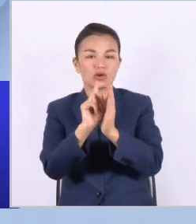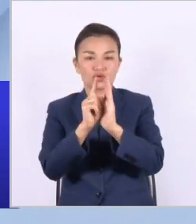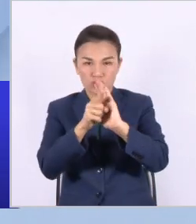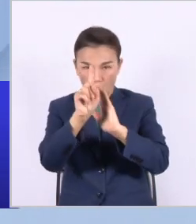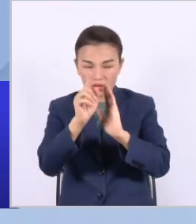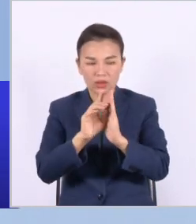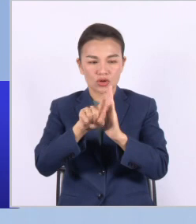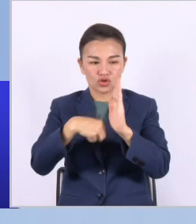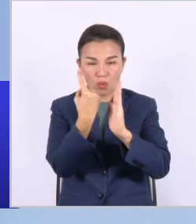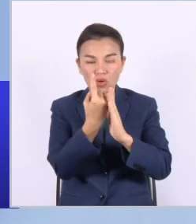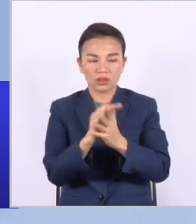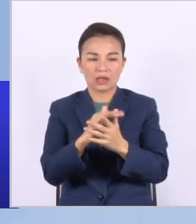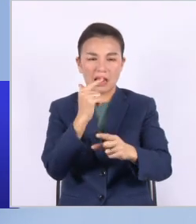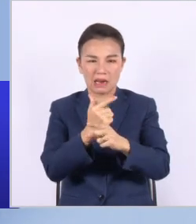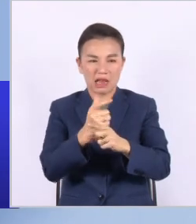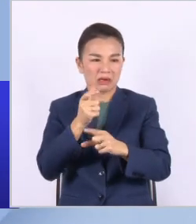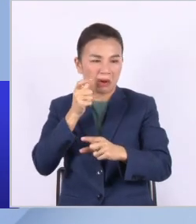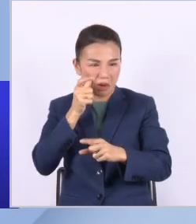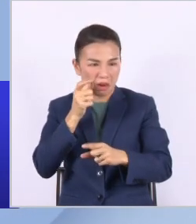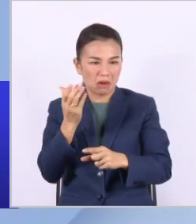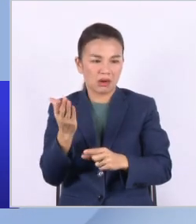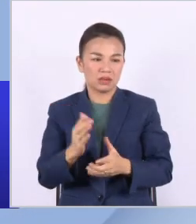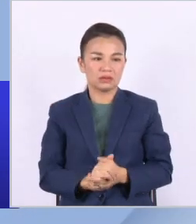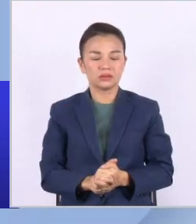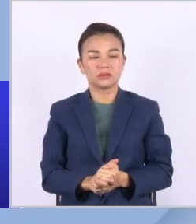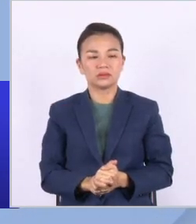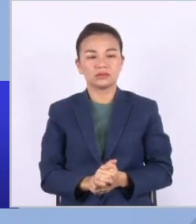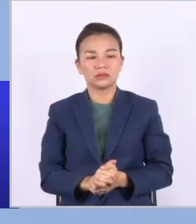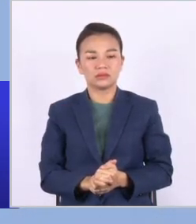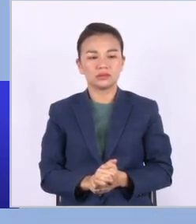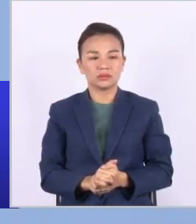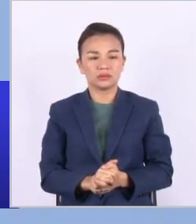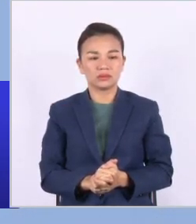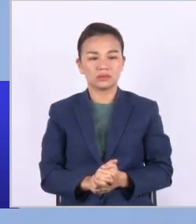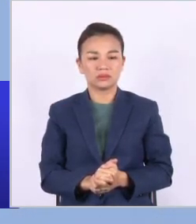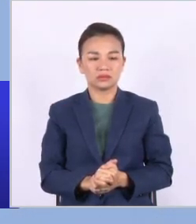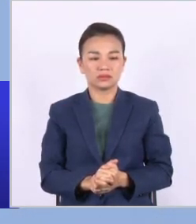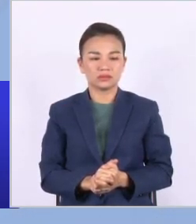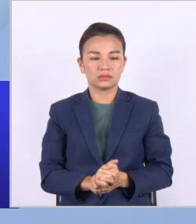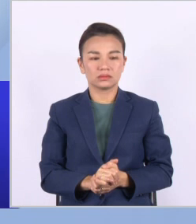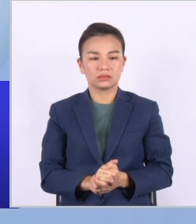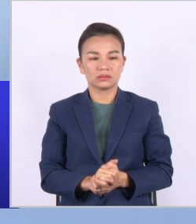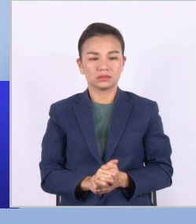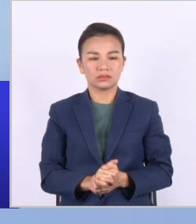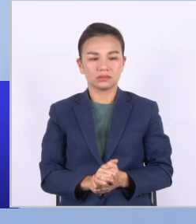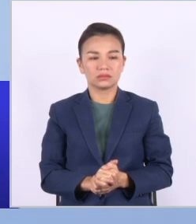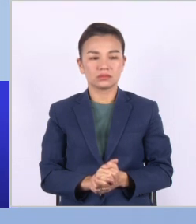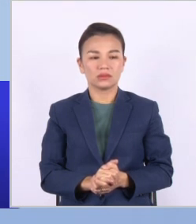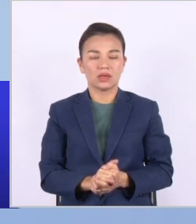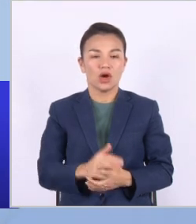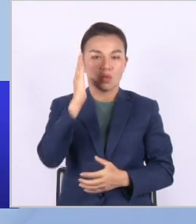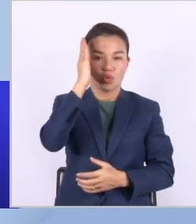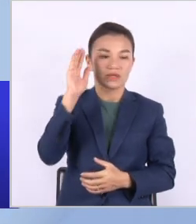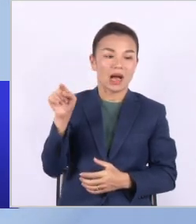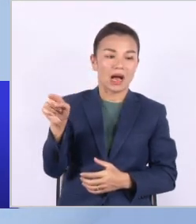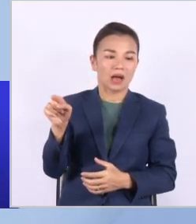ที่เหล็กมันหนาเหล็กมันใหญ่อยู่เหมือนกัน ก็ต้องระวังสิแบบเนี้ย ใช่ค่ะแล้วในที่สุดเนี่ยเห็นว่าทางคนเจ็บคุณเดชณรงค์เนี่ย